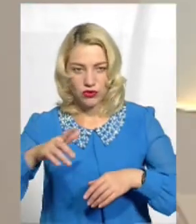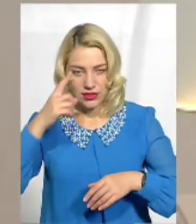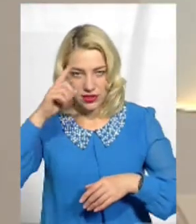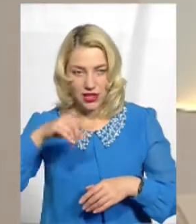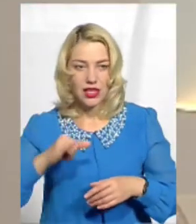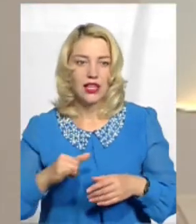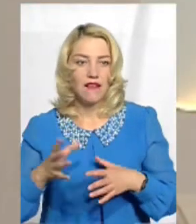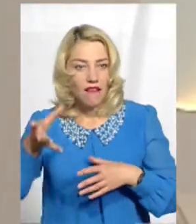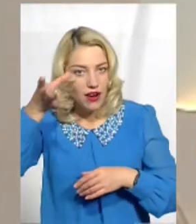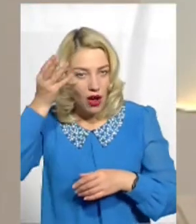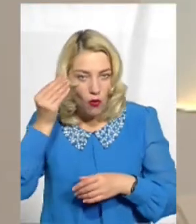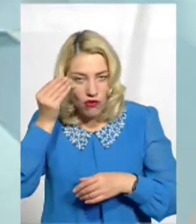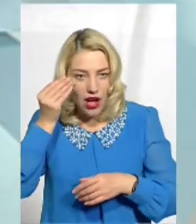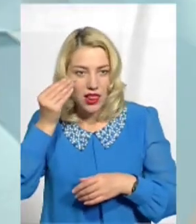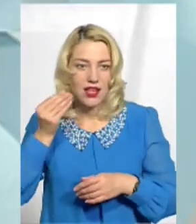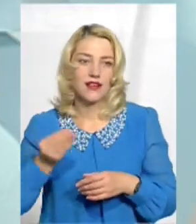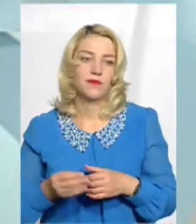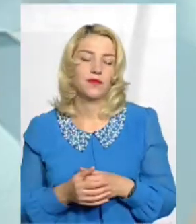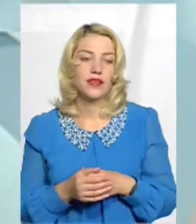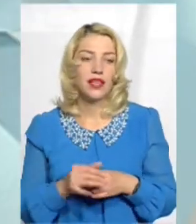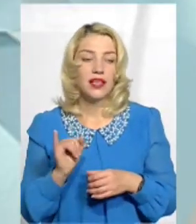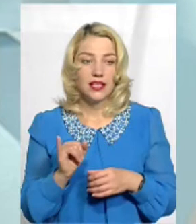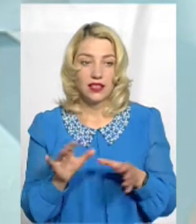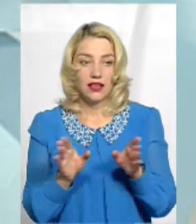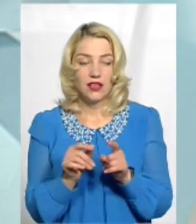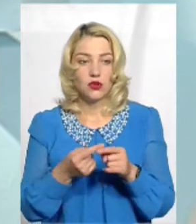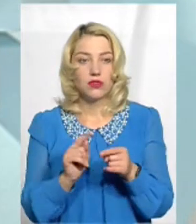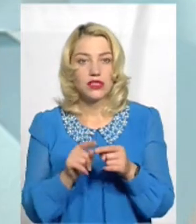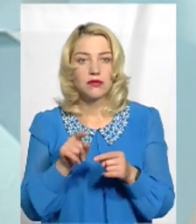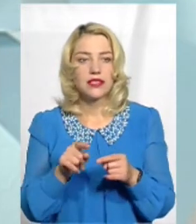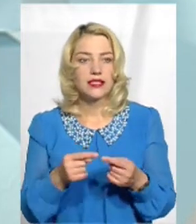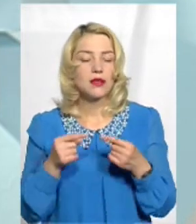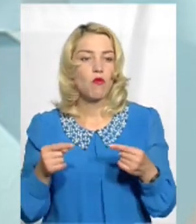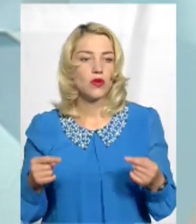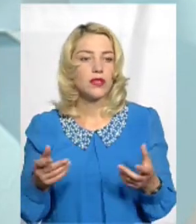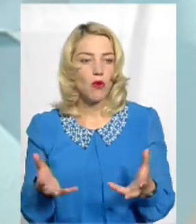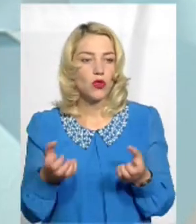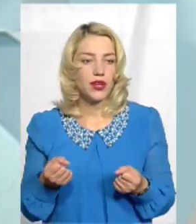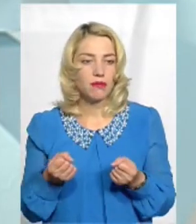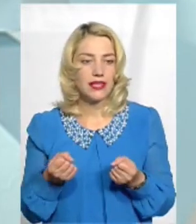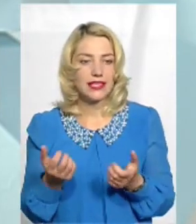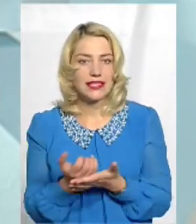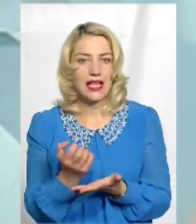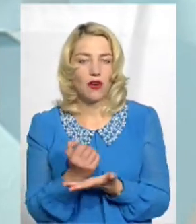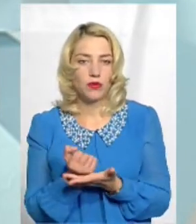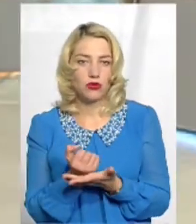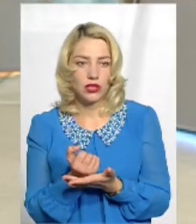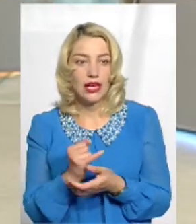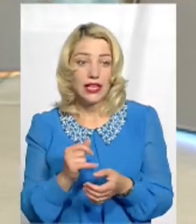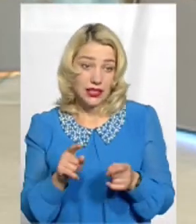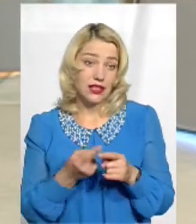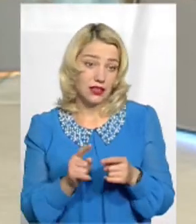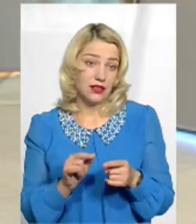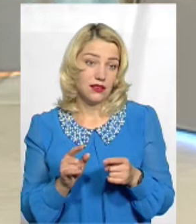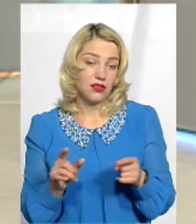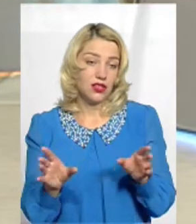і процедури врахували те, що ситуацію. Разом з тим для них це спосіб отримати заробіток. Звичайно. І разом з